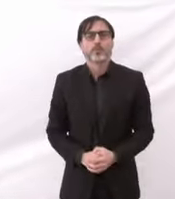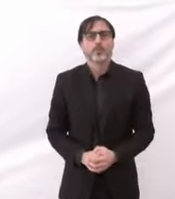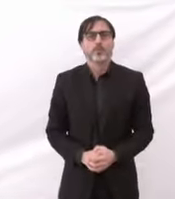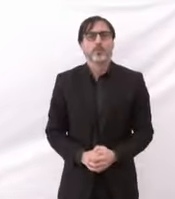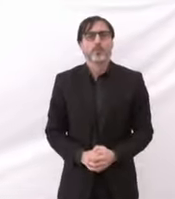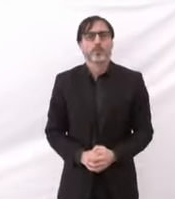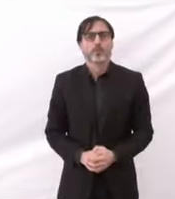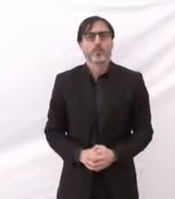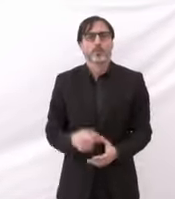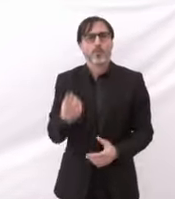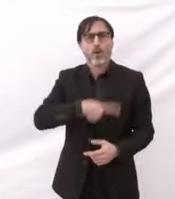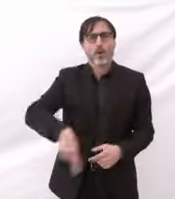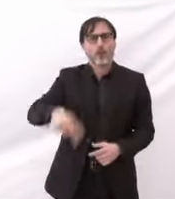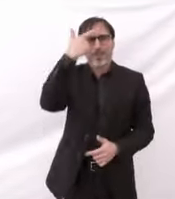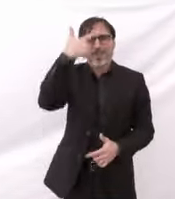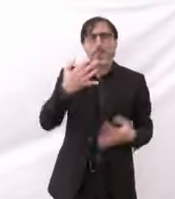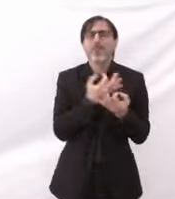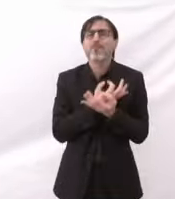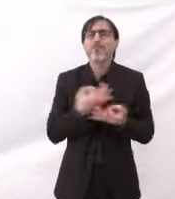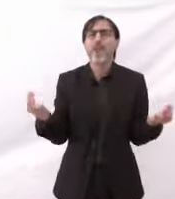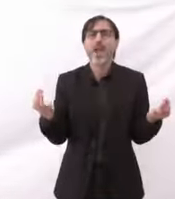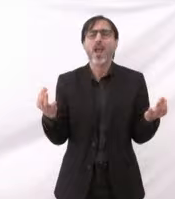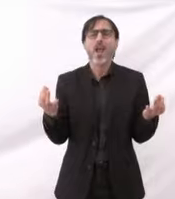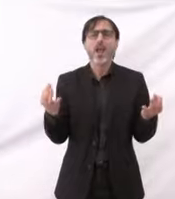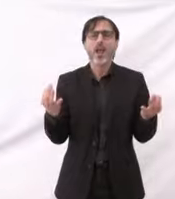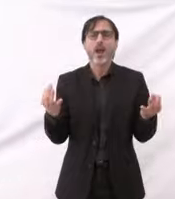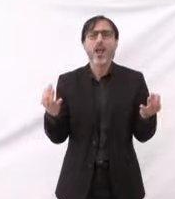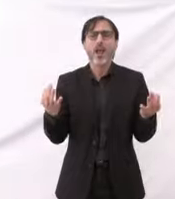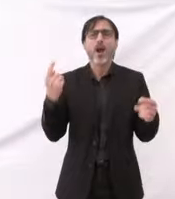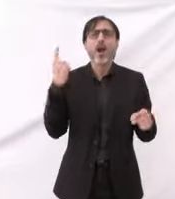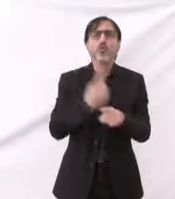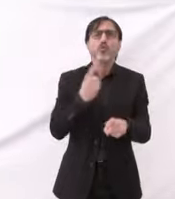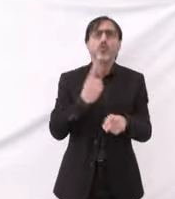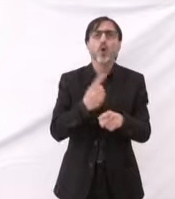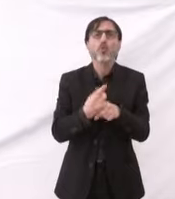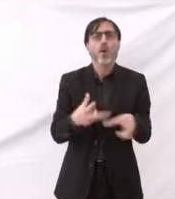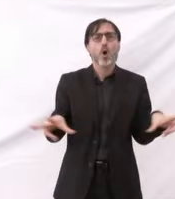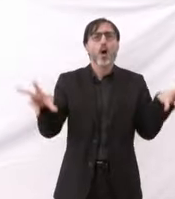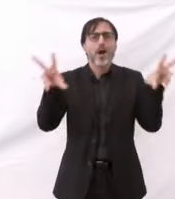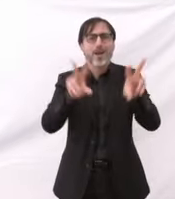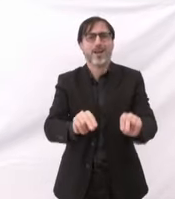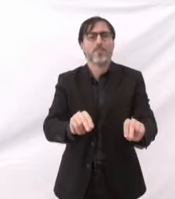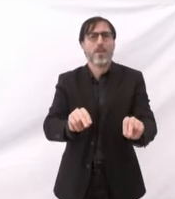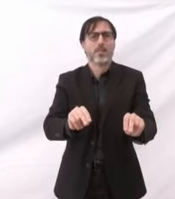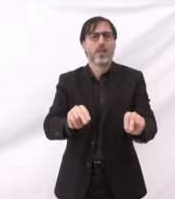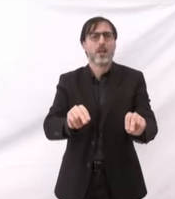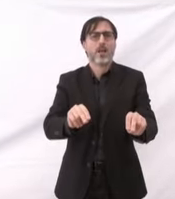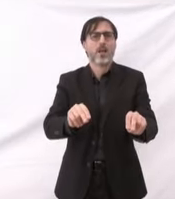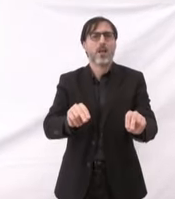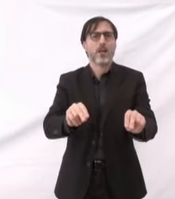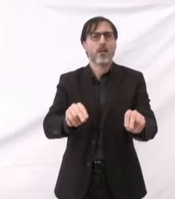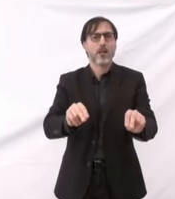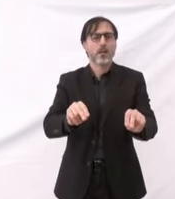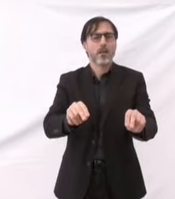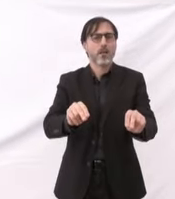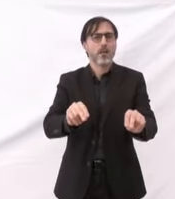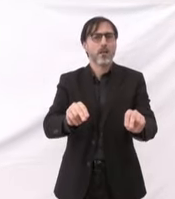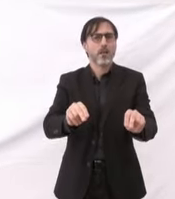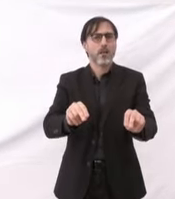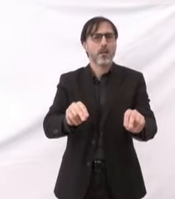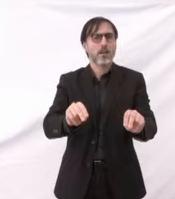Ma voi lo sapete molto bene e dobbiamo ancora una volta ripetercelo, che